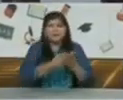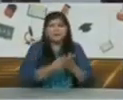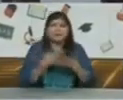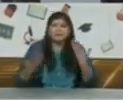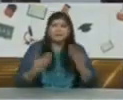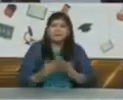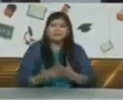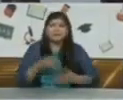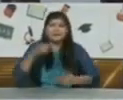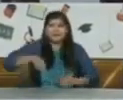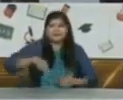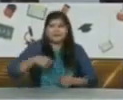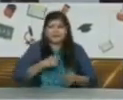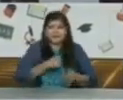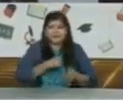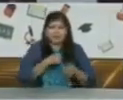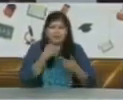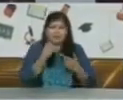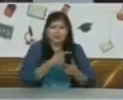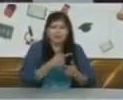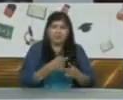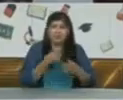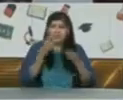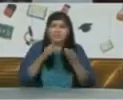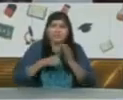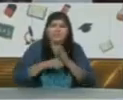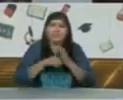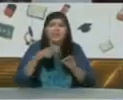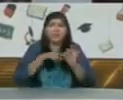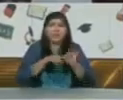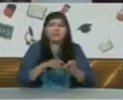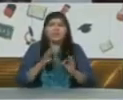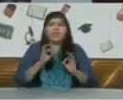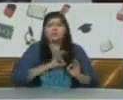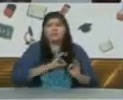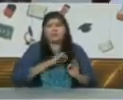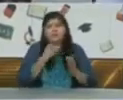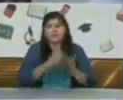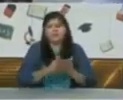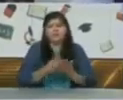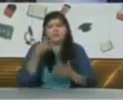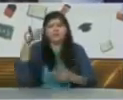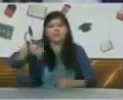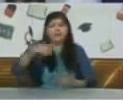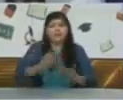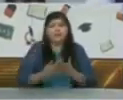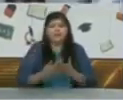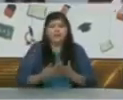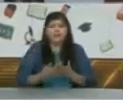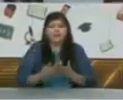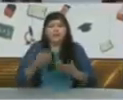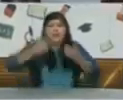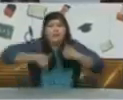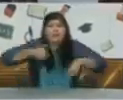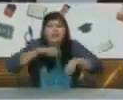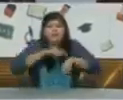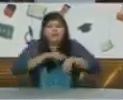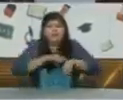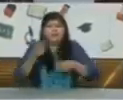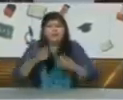खैर, मुझे ये सवाल बहुत अच्छा लगा कि आप एग्जाम के समय